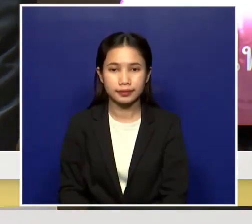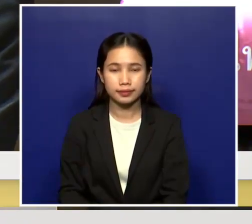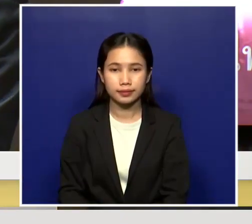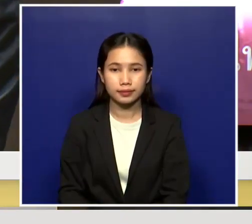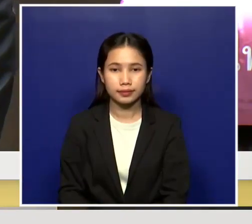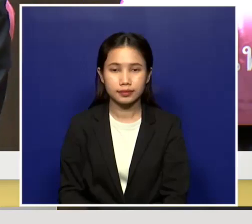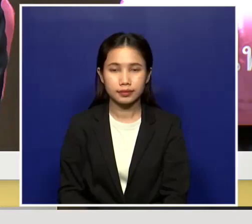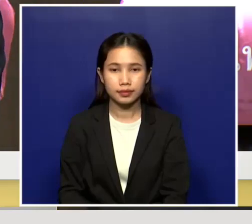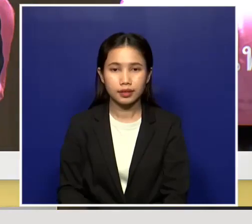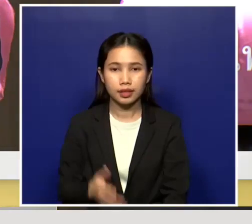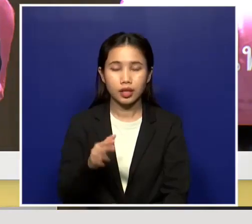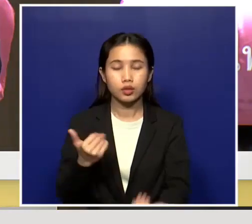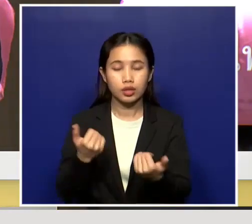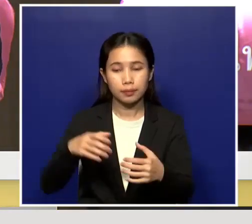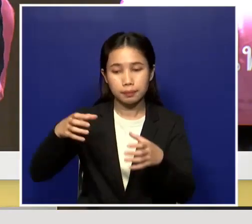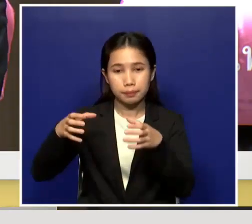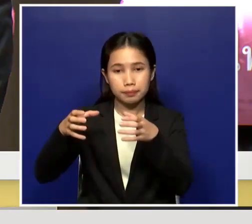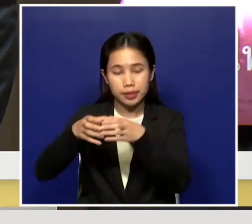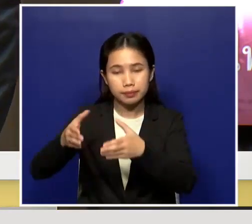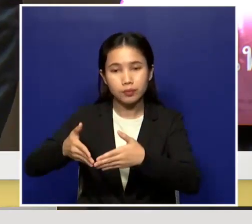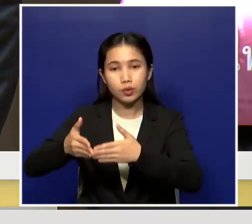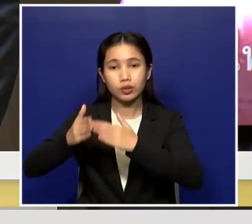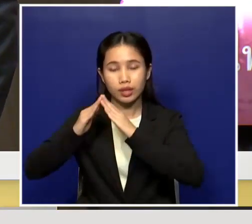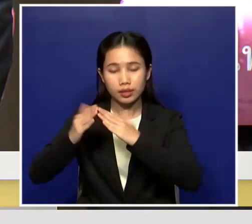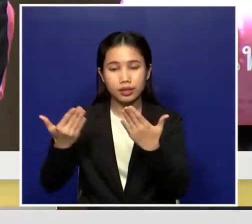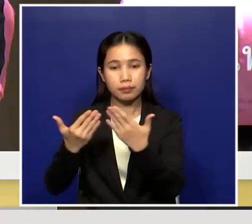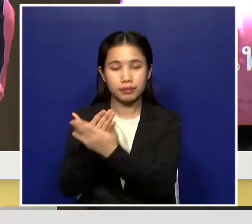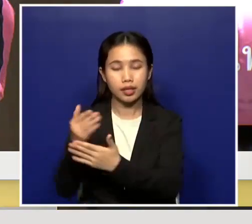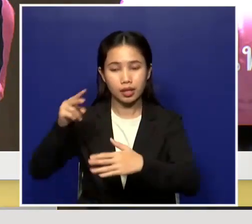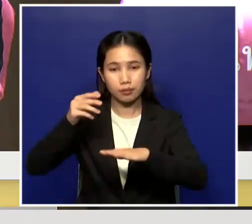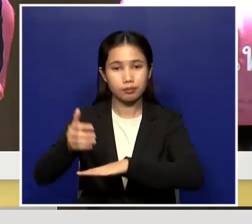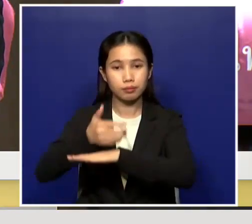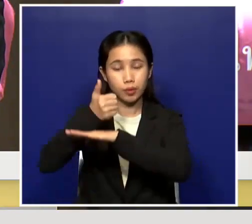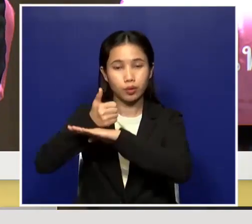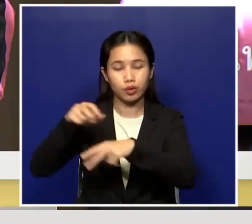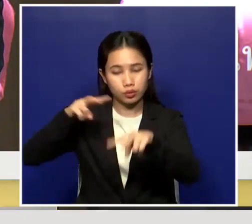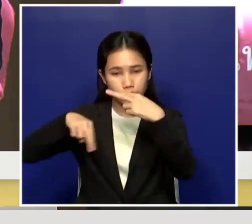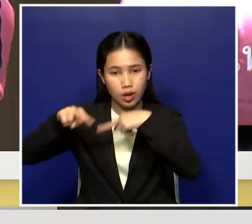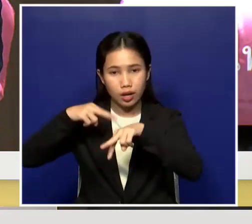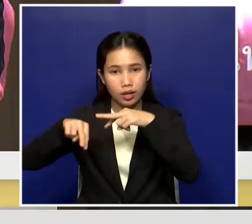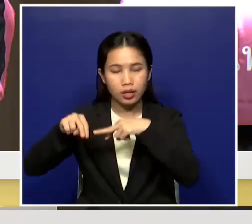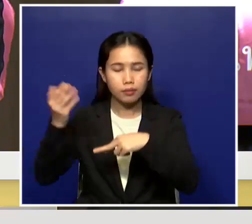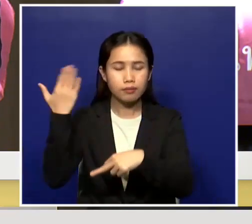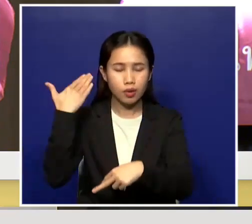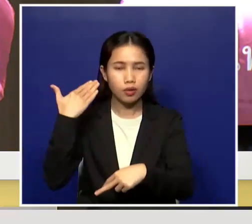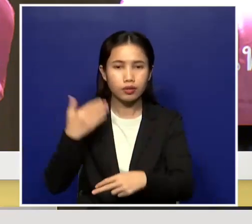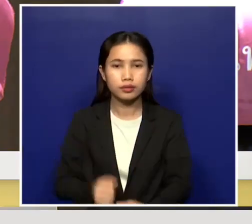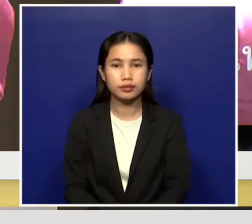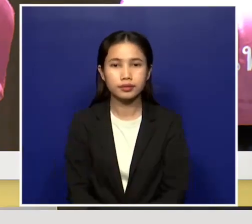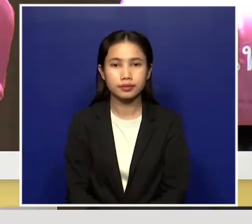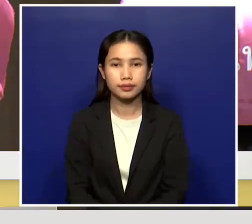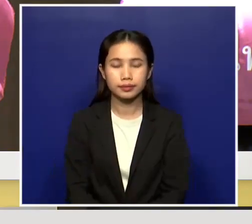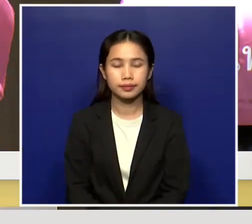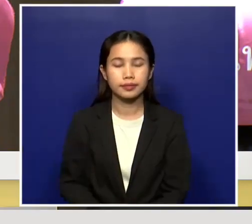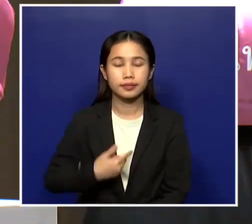ปและได้มีการตั้งองค์กรเพื่อมีการเปลี่ยนแปลงการปกครองในสมัยนั้นนะฮะซึ่งมีการต้องมาต่อสู ้